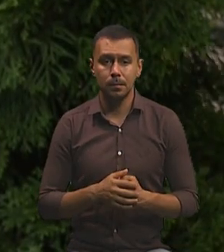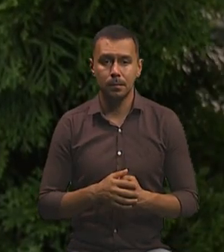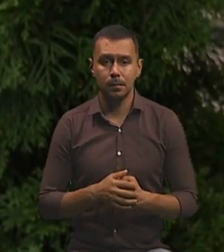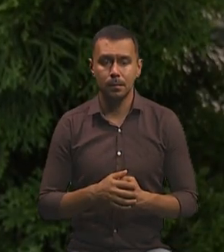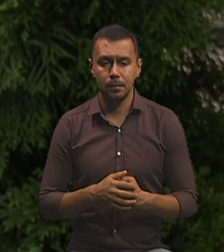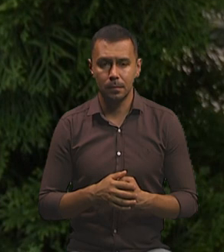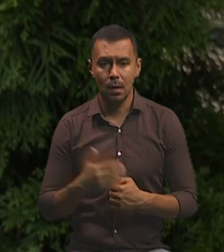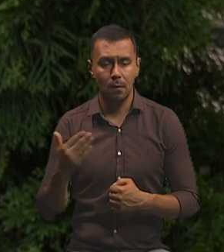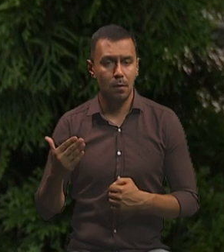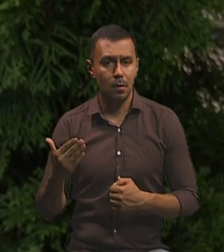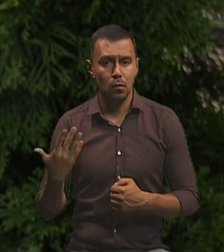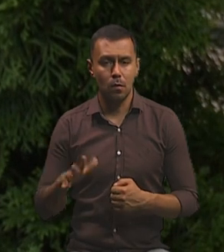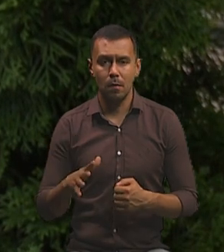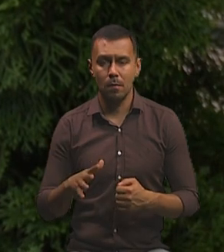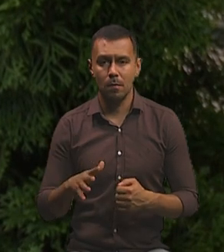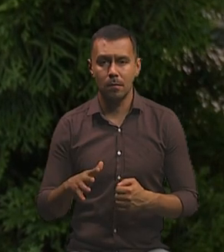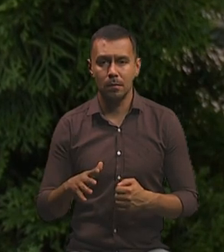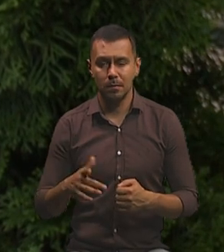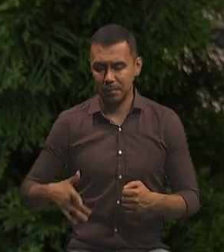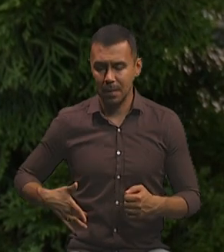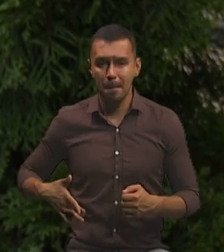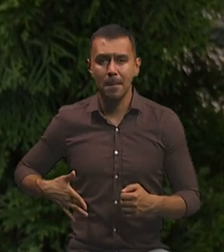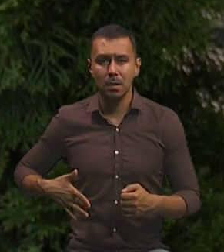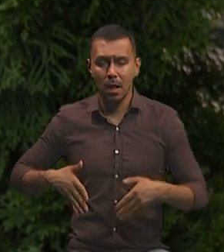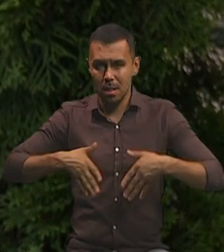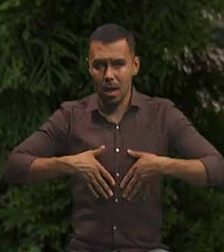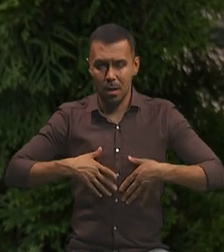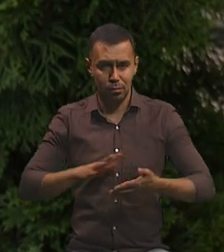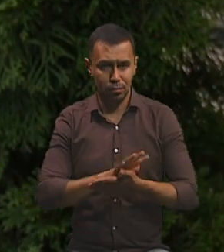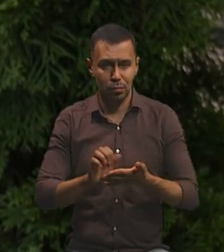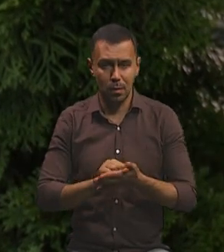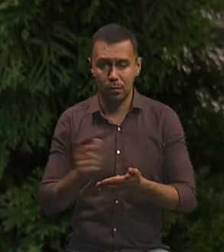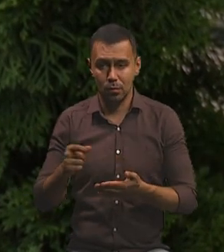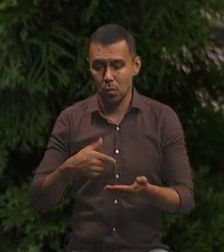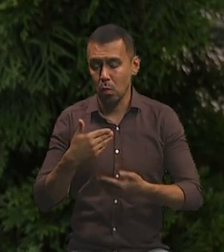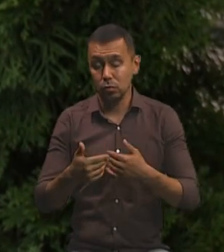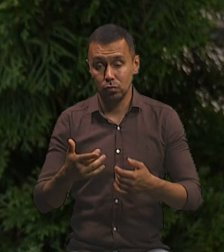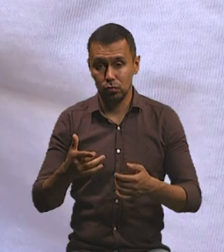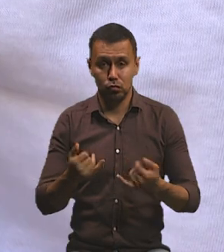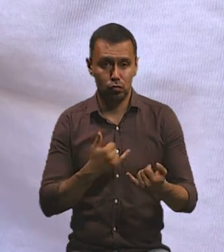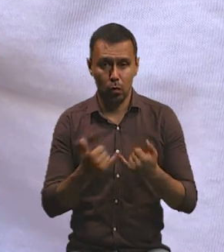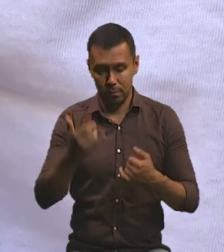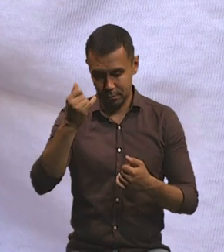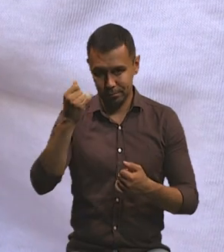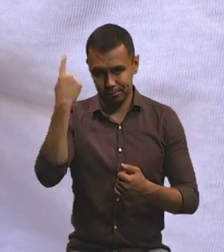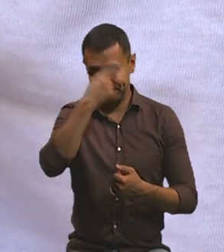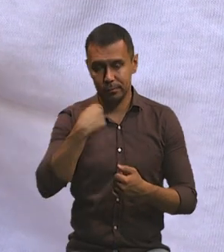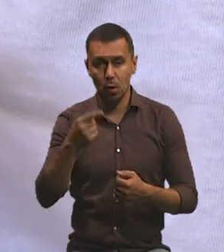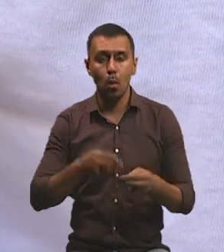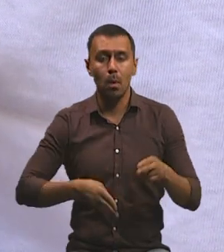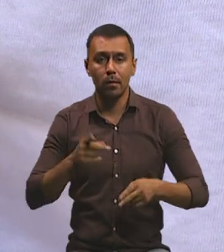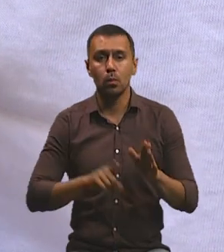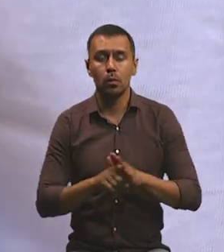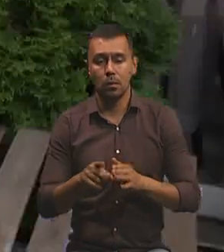здати. Він нього вирвало там півпечінки, легені, він ходить жовтий, ну, недобрий. Миколу оперували